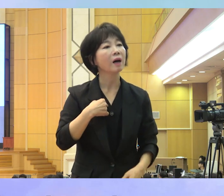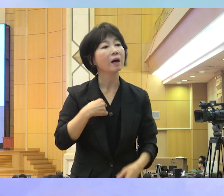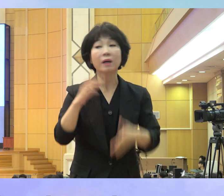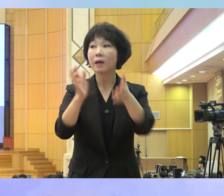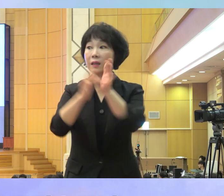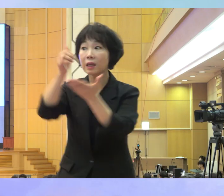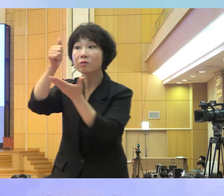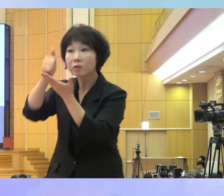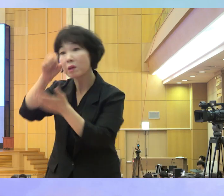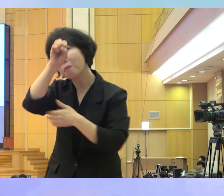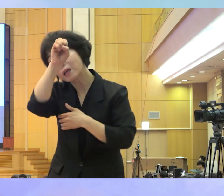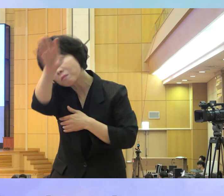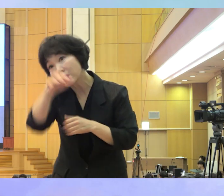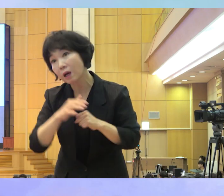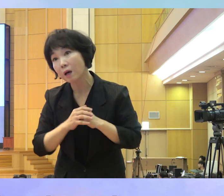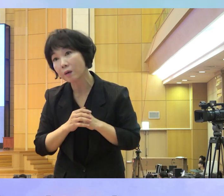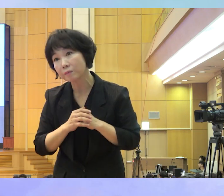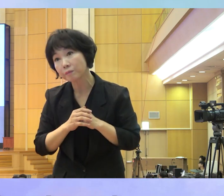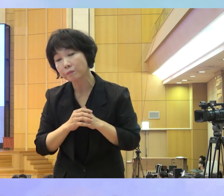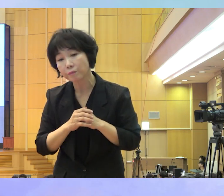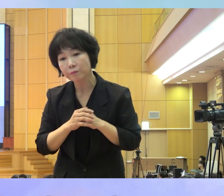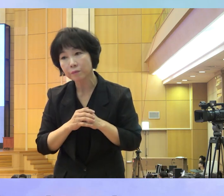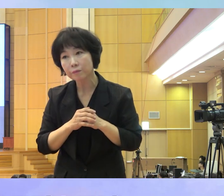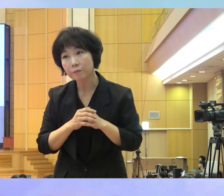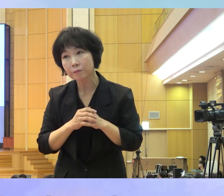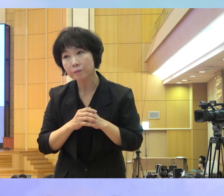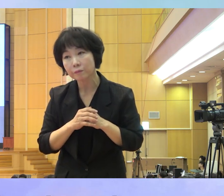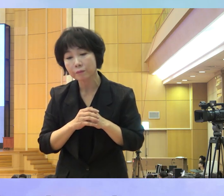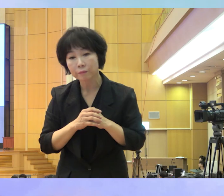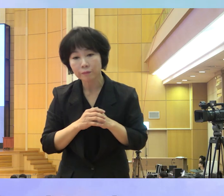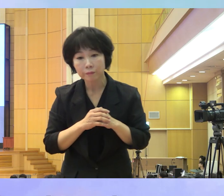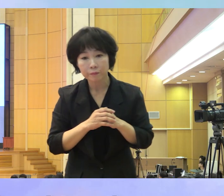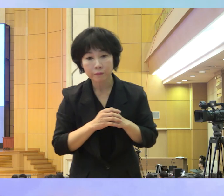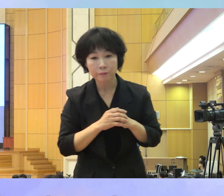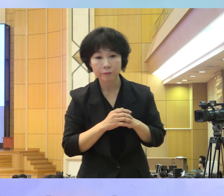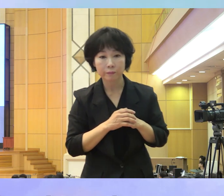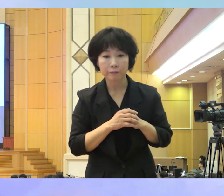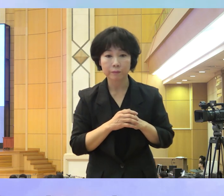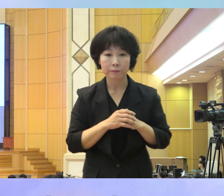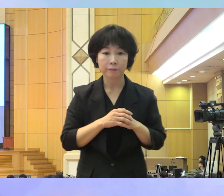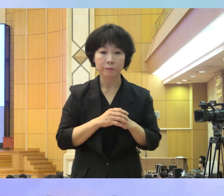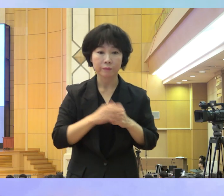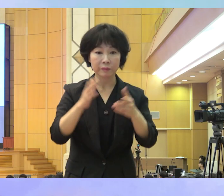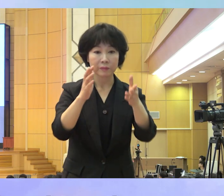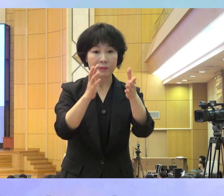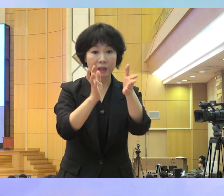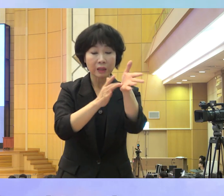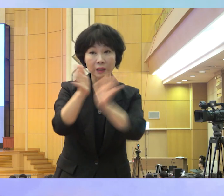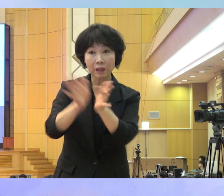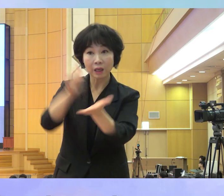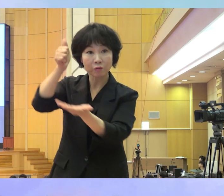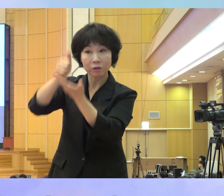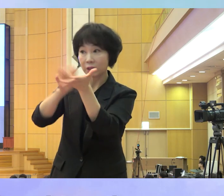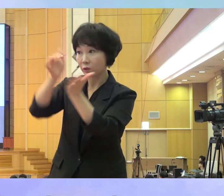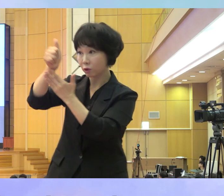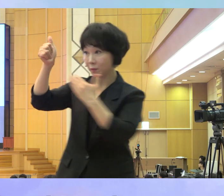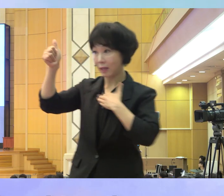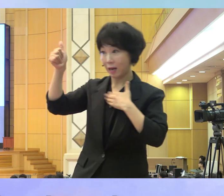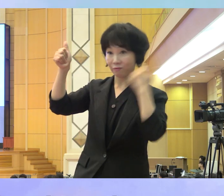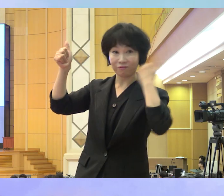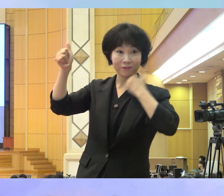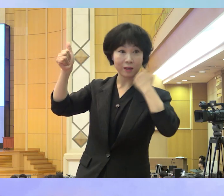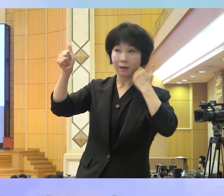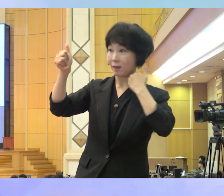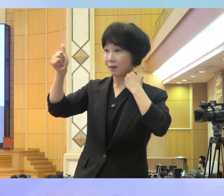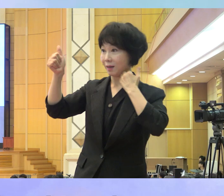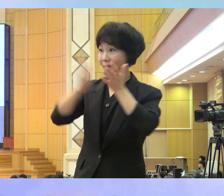예수님은 이런 말도 했어요. 요한복음 11장 25절부터 27절에 보니까 예수님은 가르치되 나는 부활이요 생명이니 나를